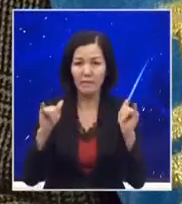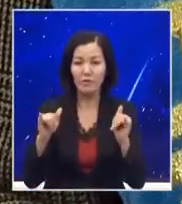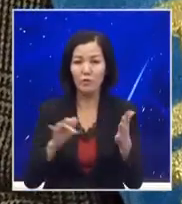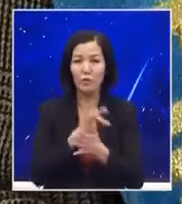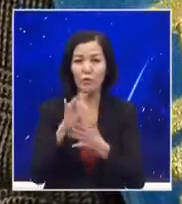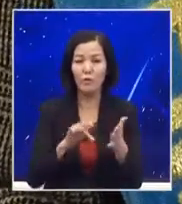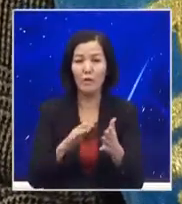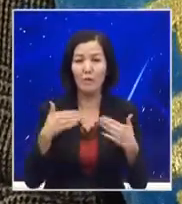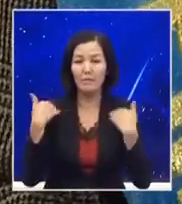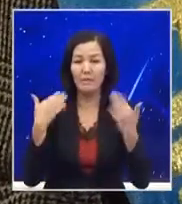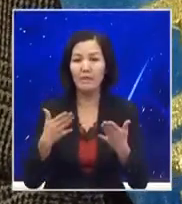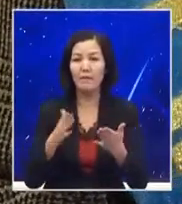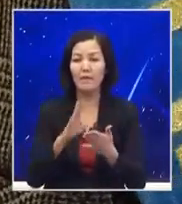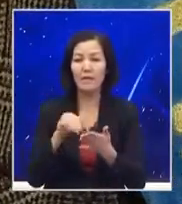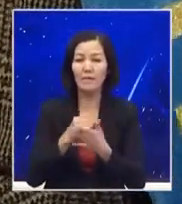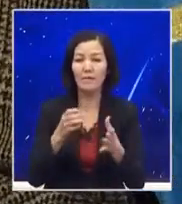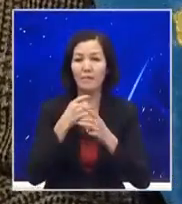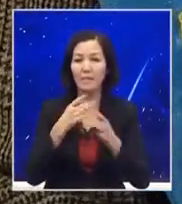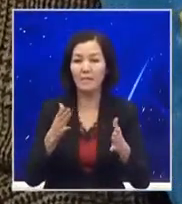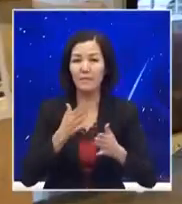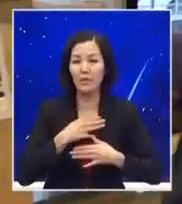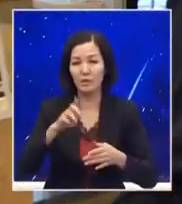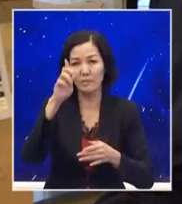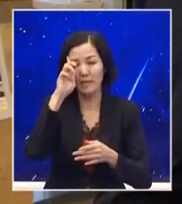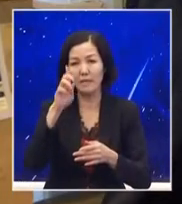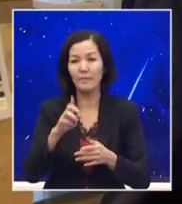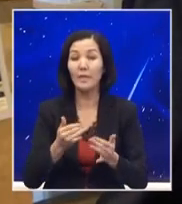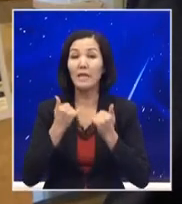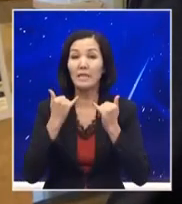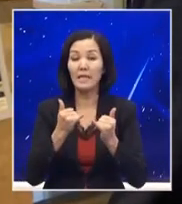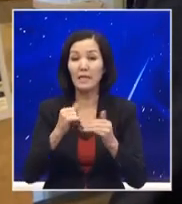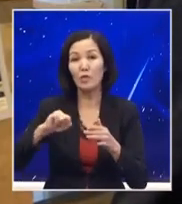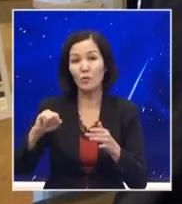Днем независимости, главным праздником нашей страны. Дорогие друзья,